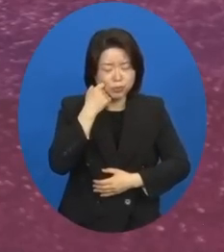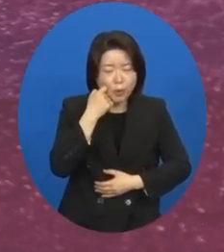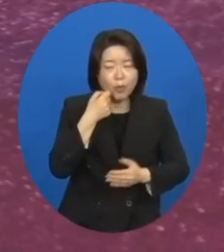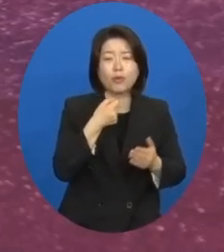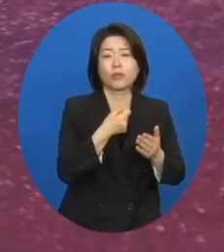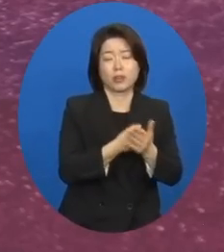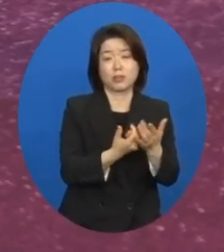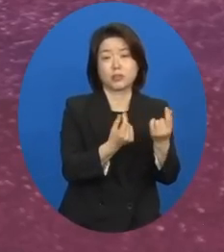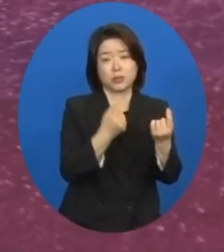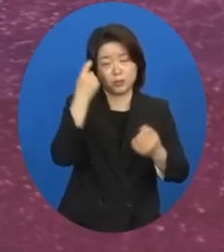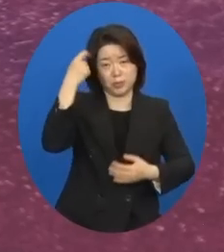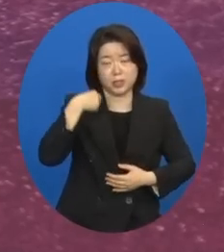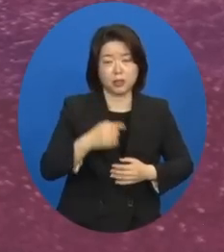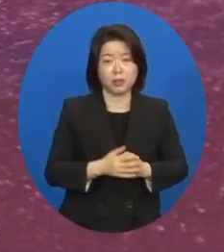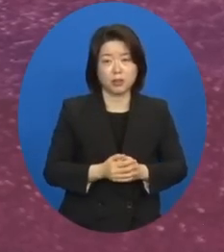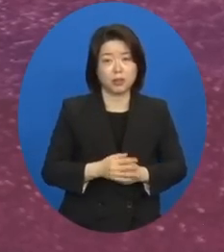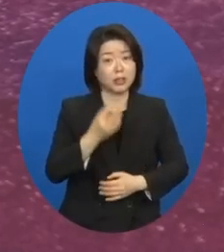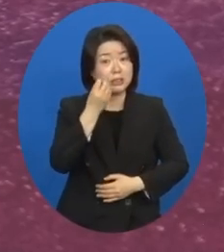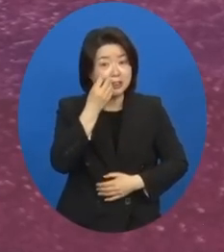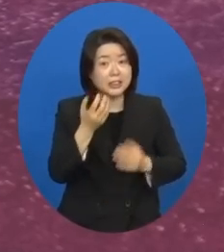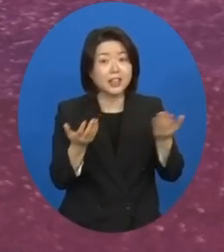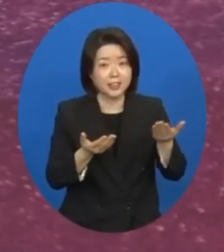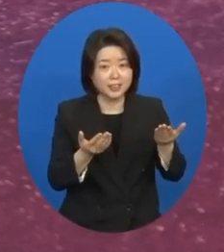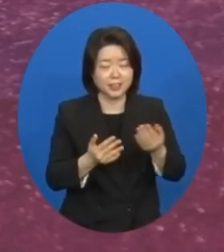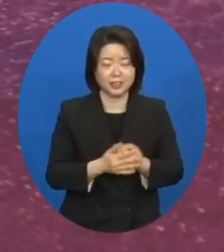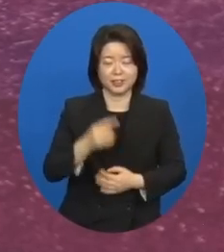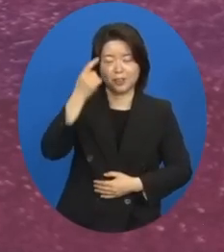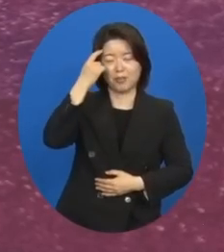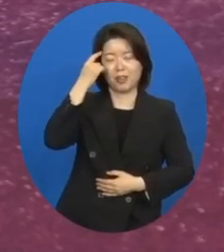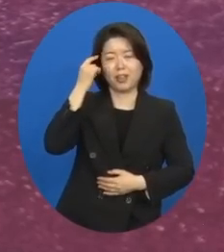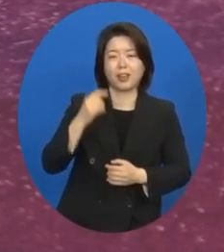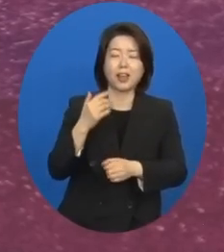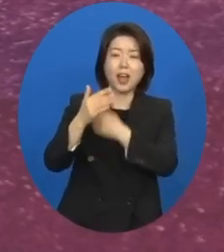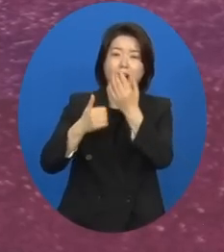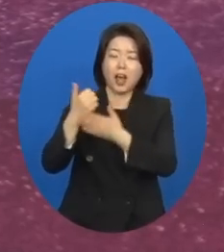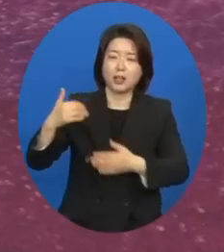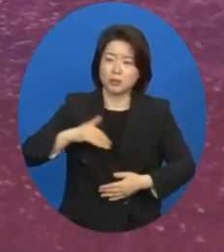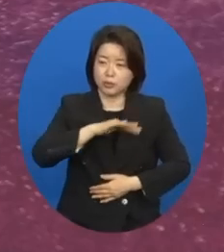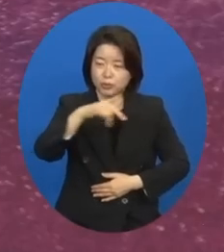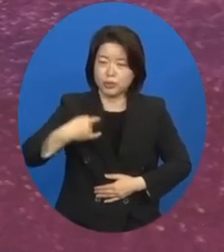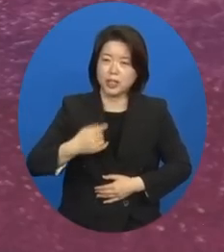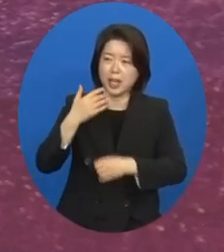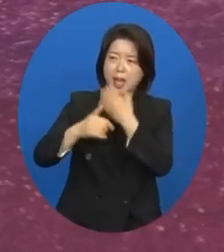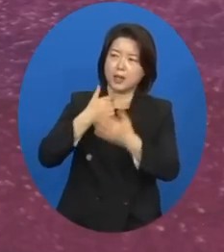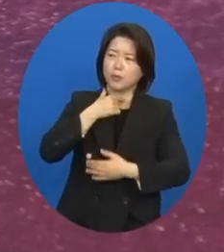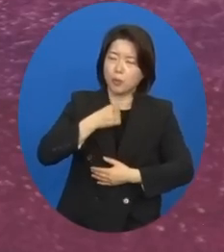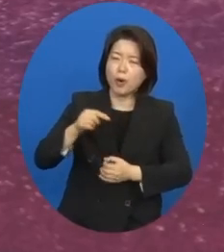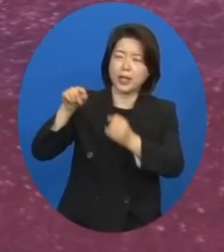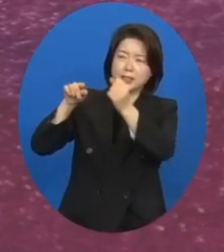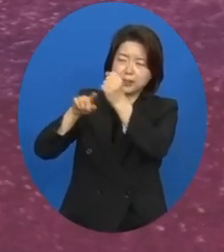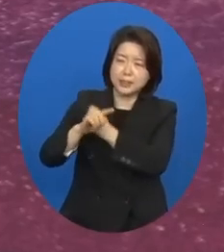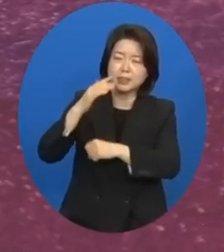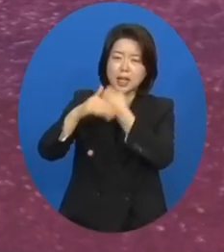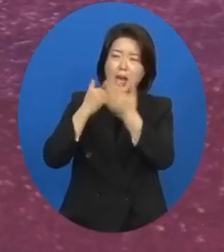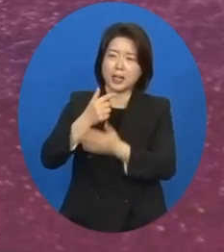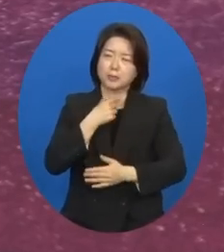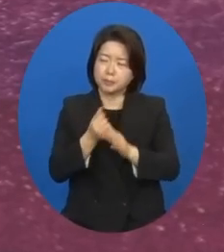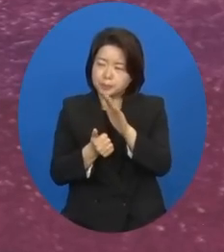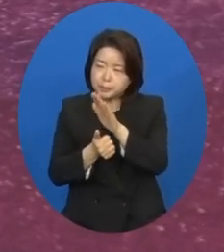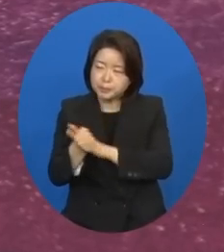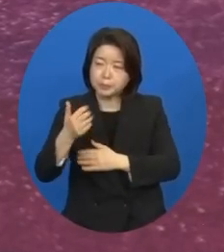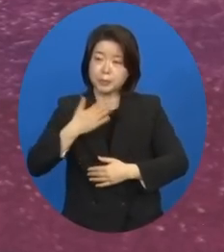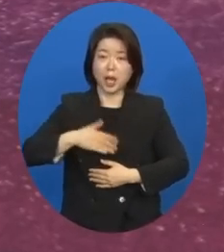여러분, 이상한 일입니다. 왜 그렇죠? 하나님은 우리에게 하나님이 원하시는 뜻, 하나님의 소망을 알게 하는